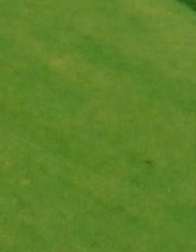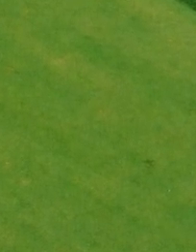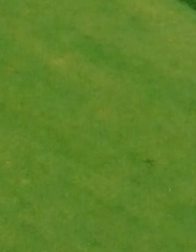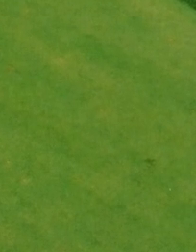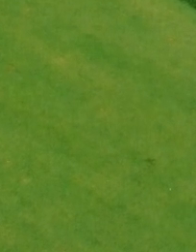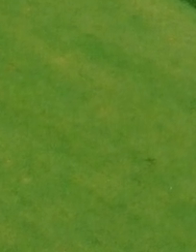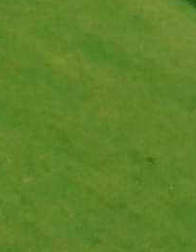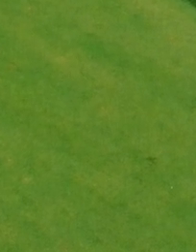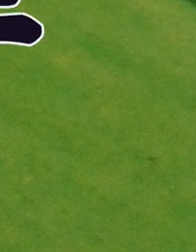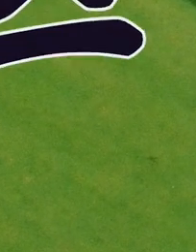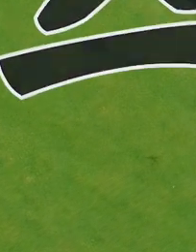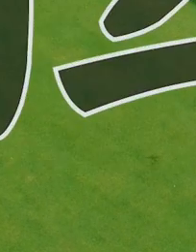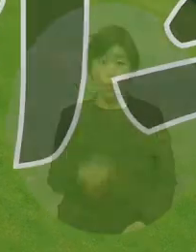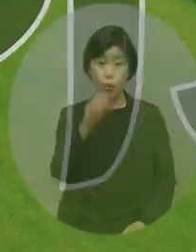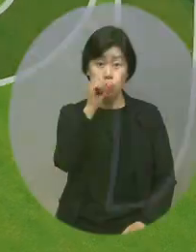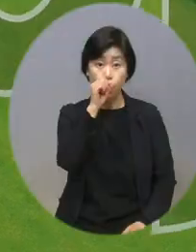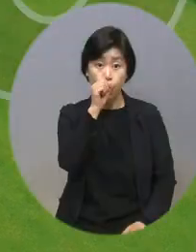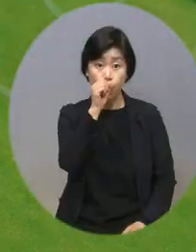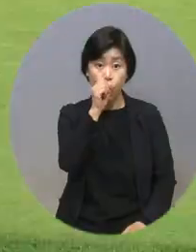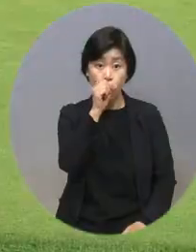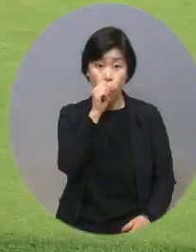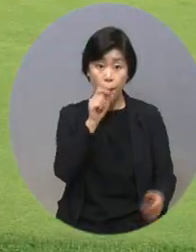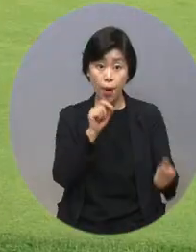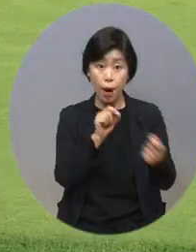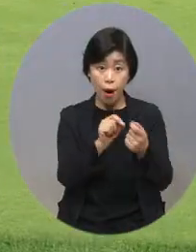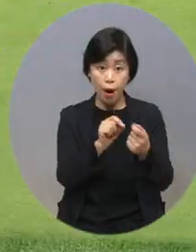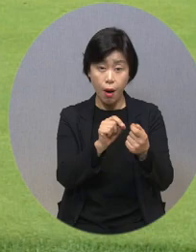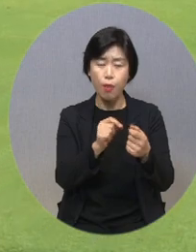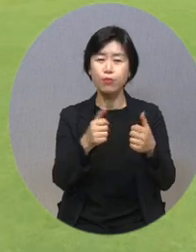오, 오, 오 좋은데요? 오, 나이스.